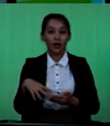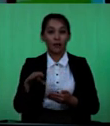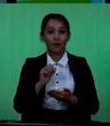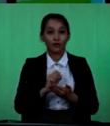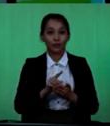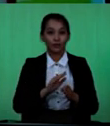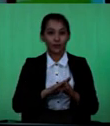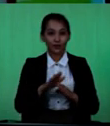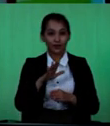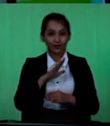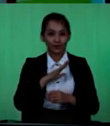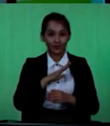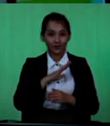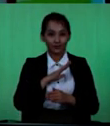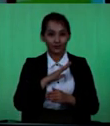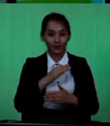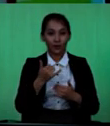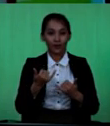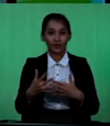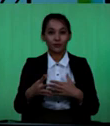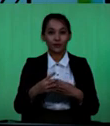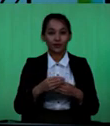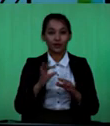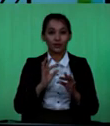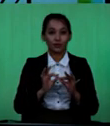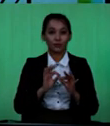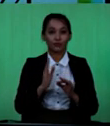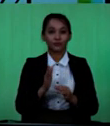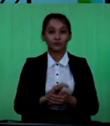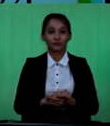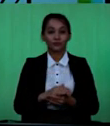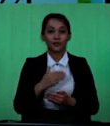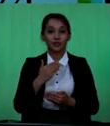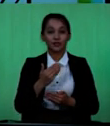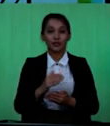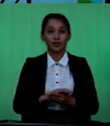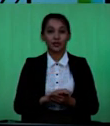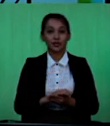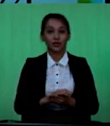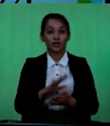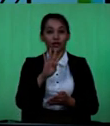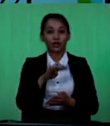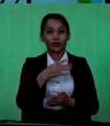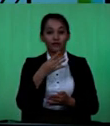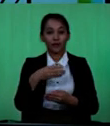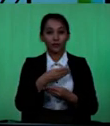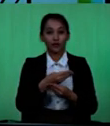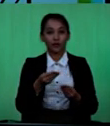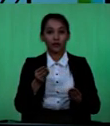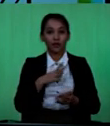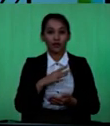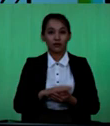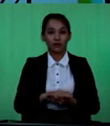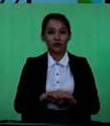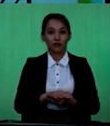bajardingizmi? Keling unda birgalashib tekshirib olsak. Sizlarga quyidagi jadval berilgan edi.